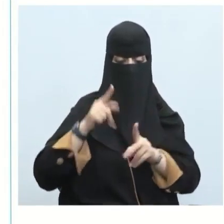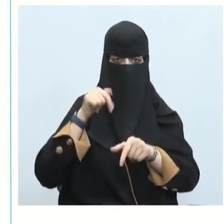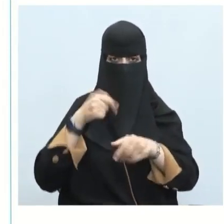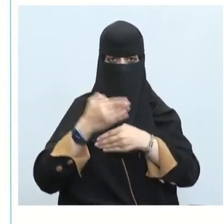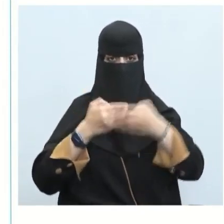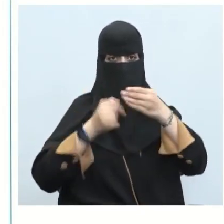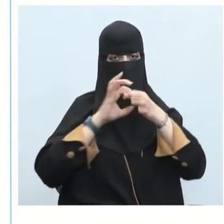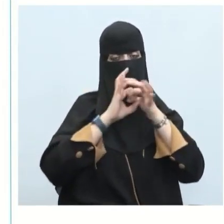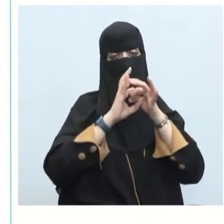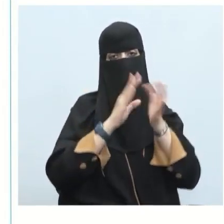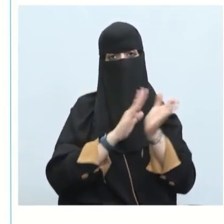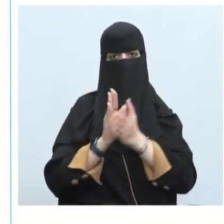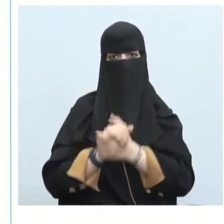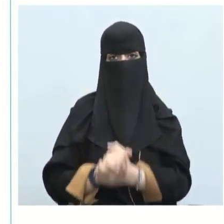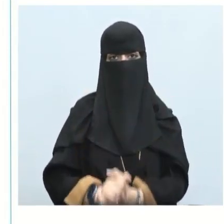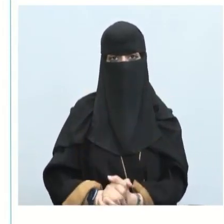بناء